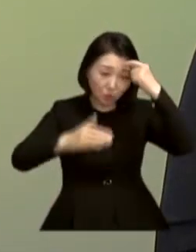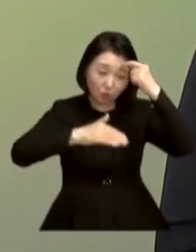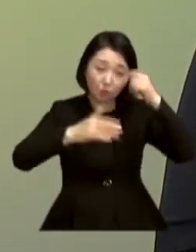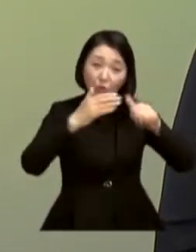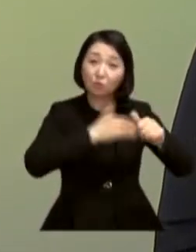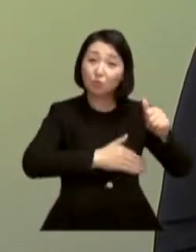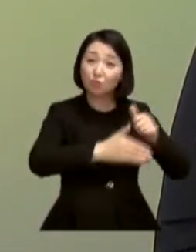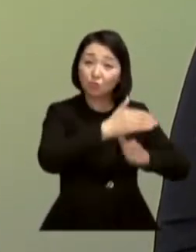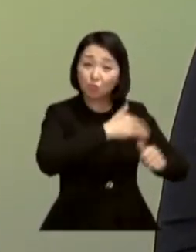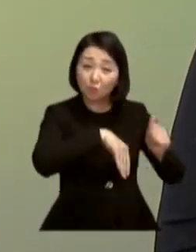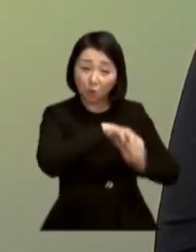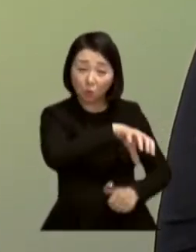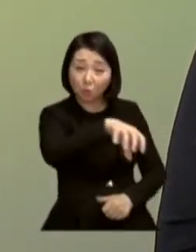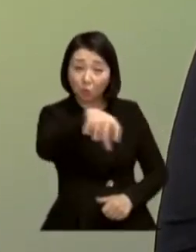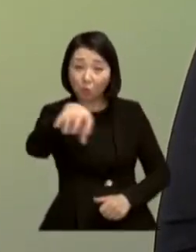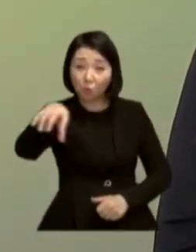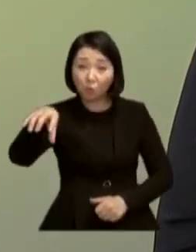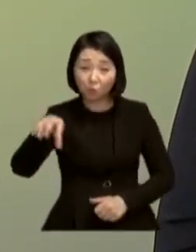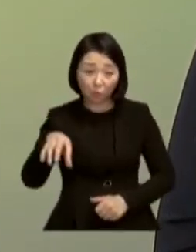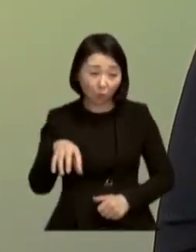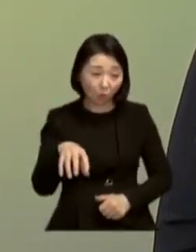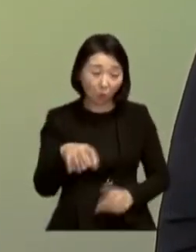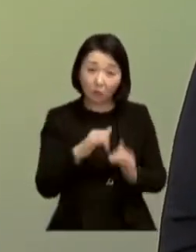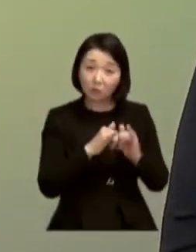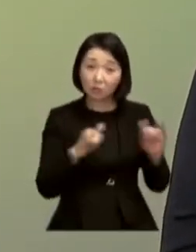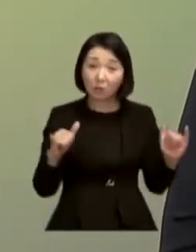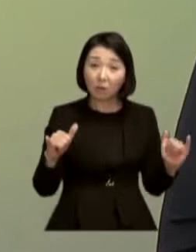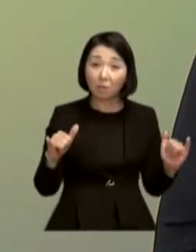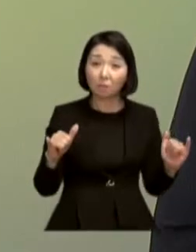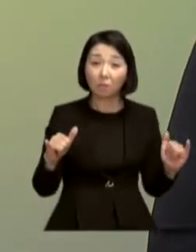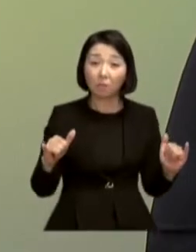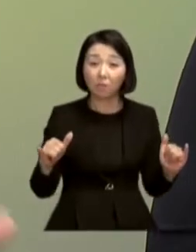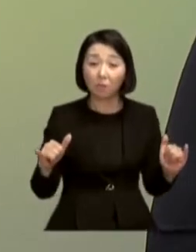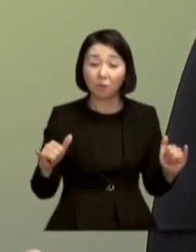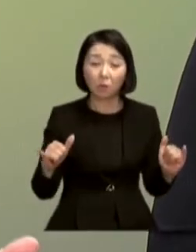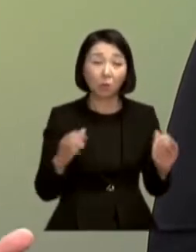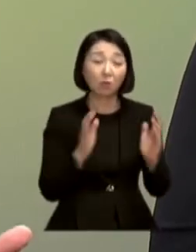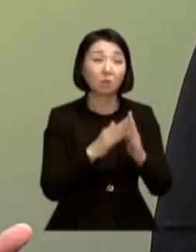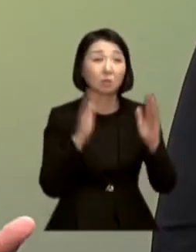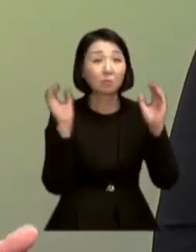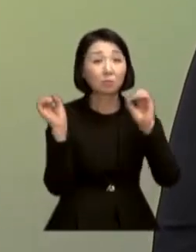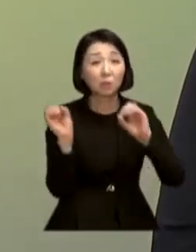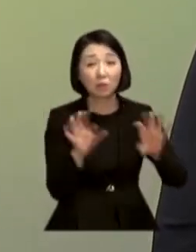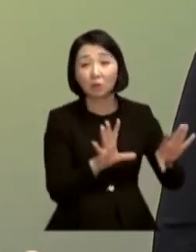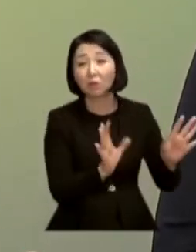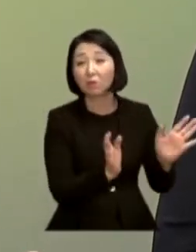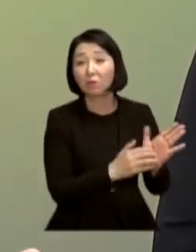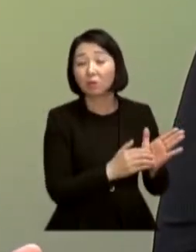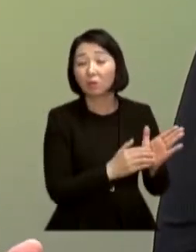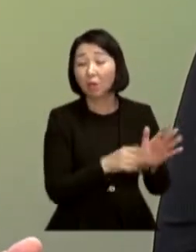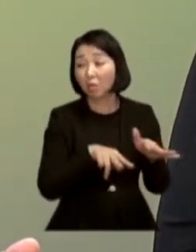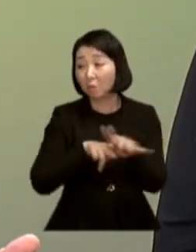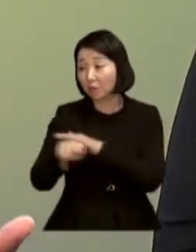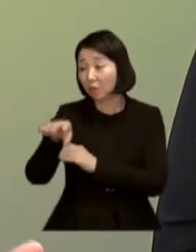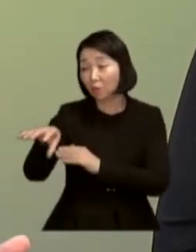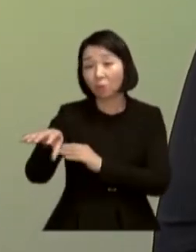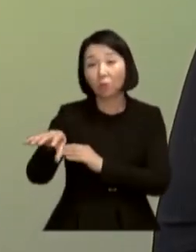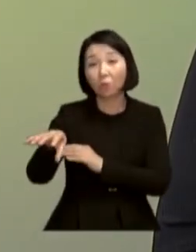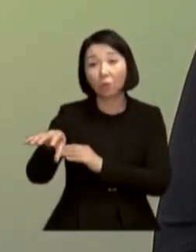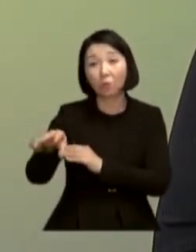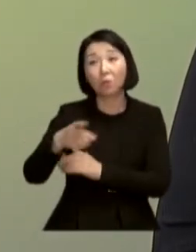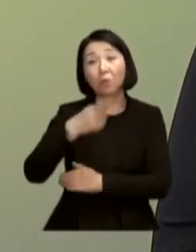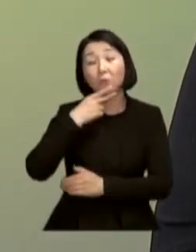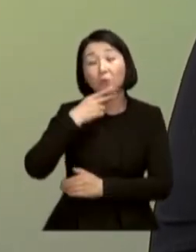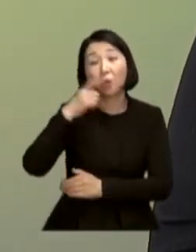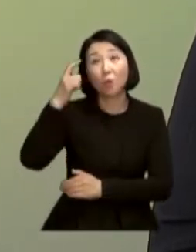주민 이웃들이 전부 다 집을 잃어버리고 그랬는데 어디 피할 수 있는 대피소가 나라에서도 주지 않고 아무것도 없는